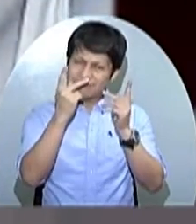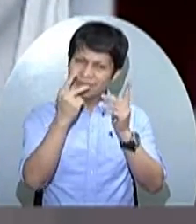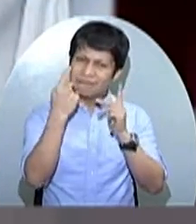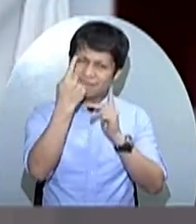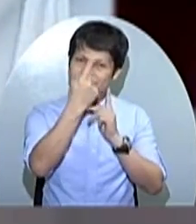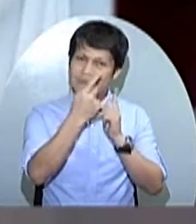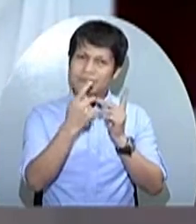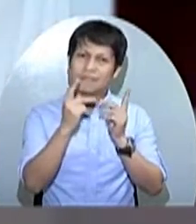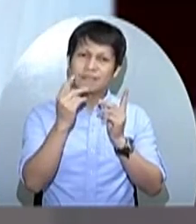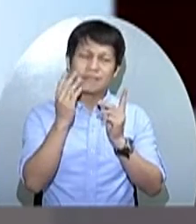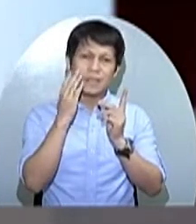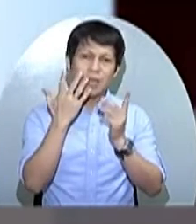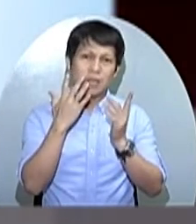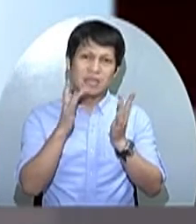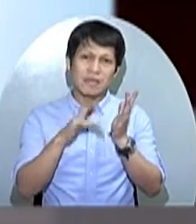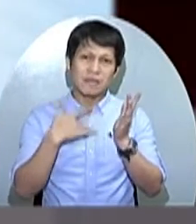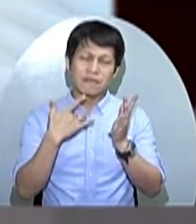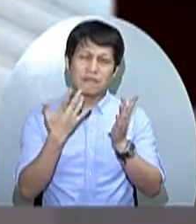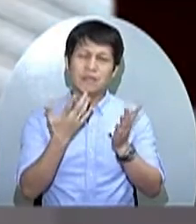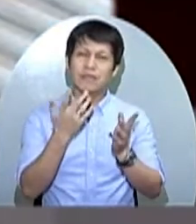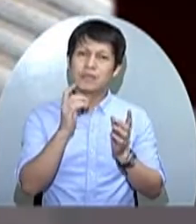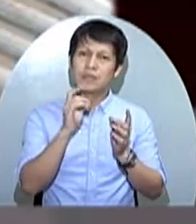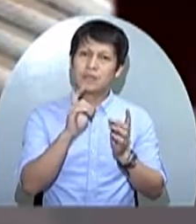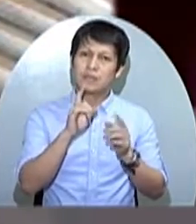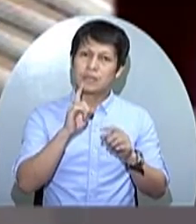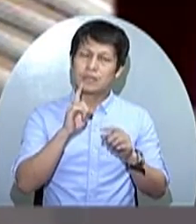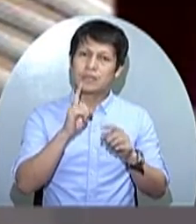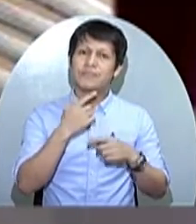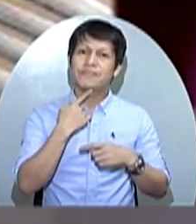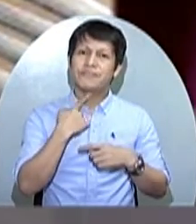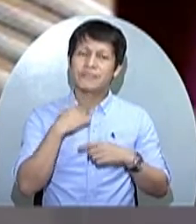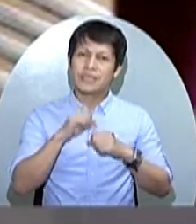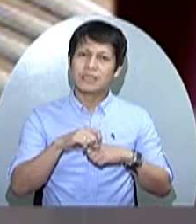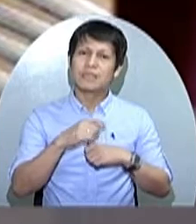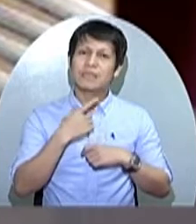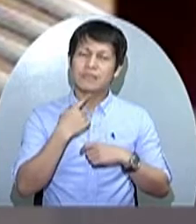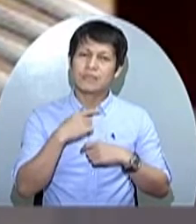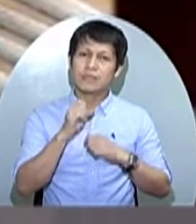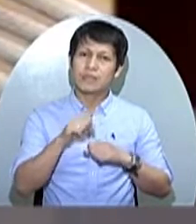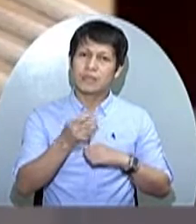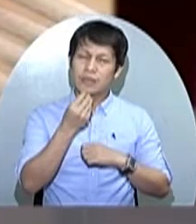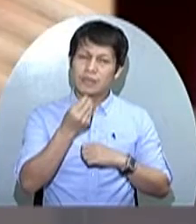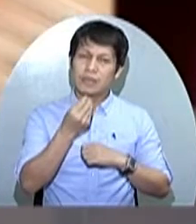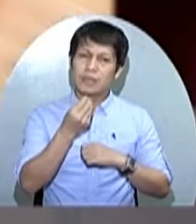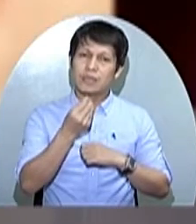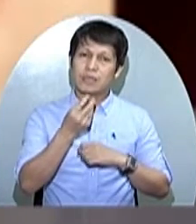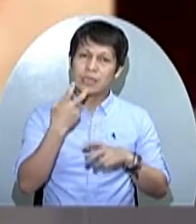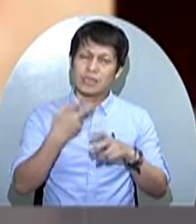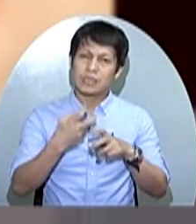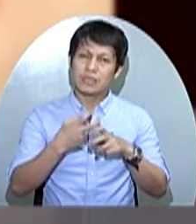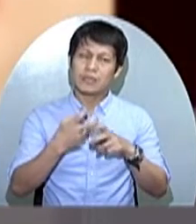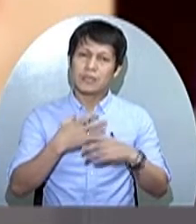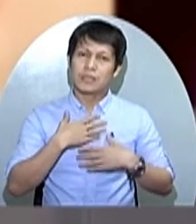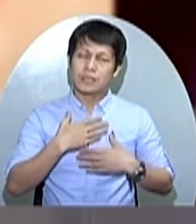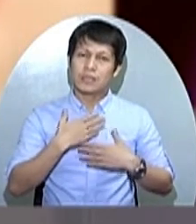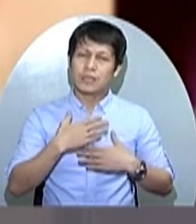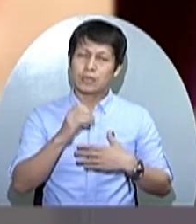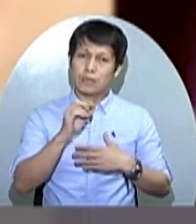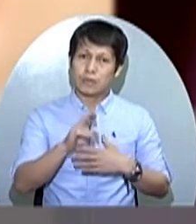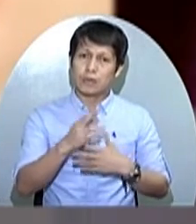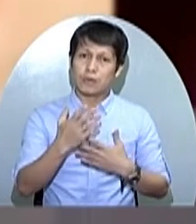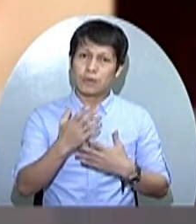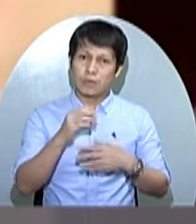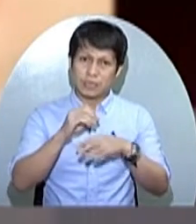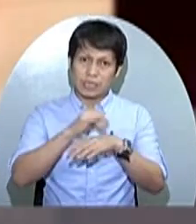ng mukha, pamamanhid ng mukha, hirap sa paglunok at pagkain, hirap sa paghinga, o